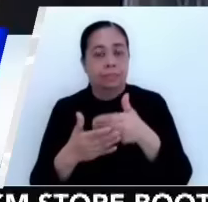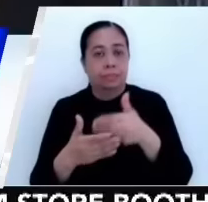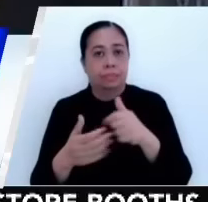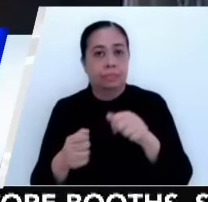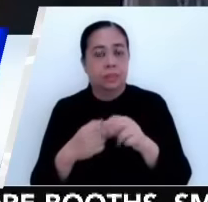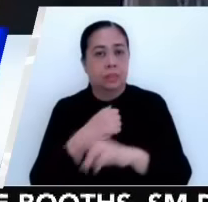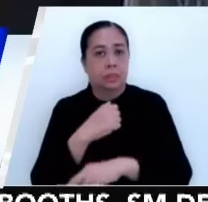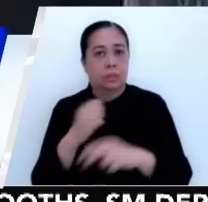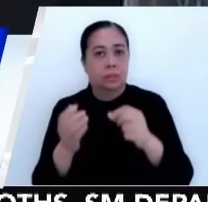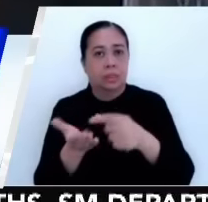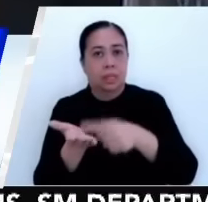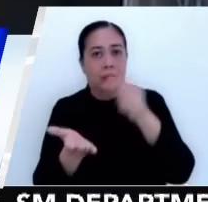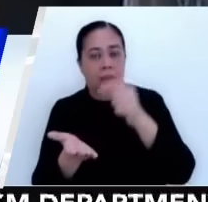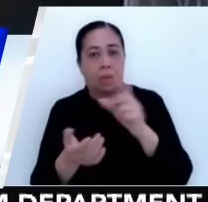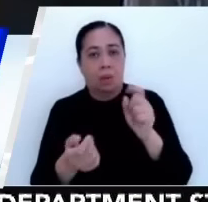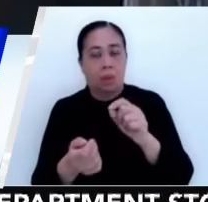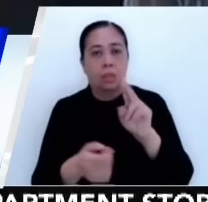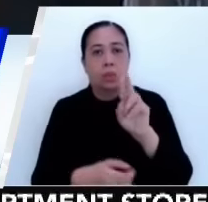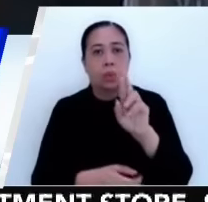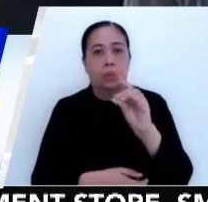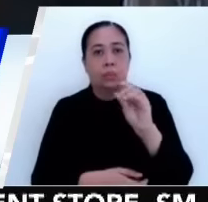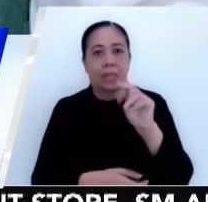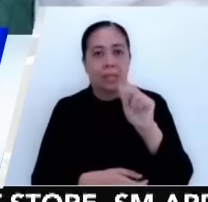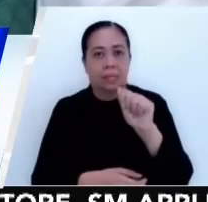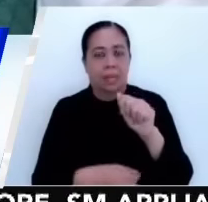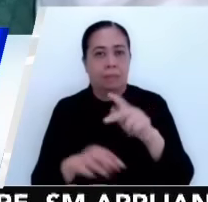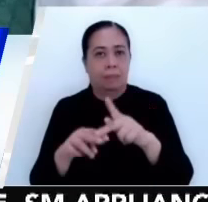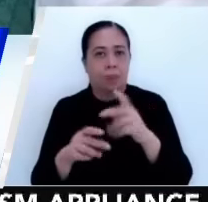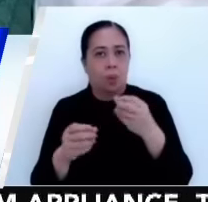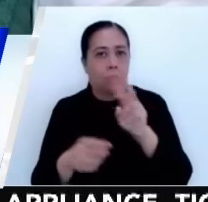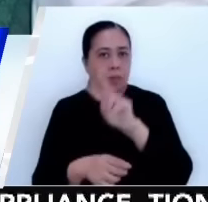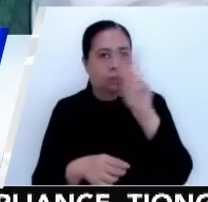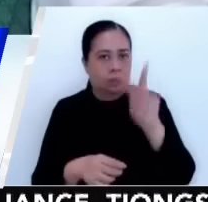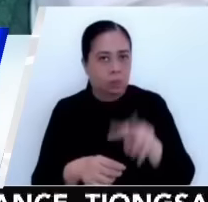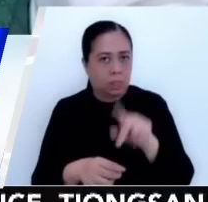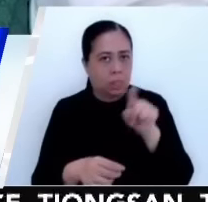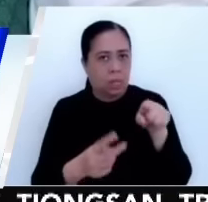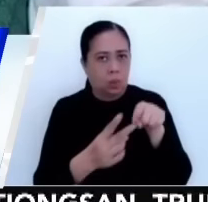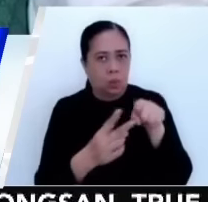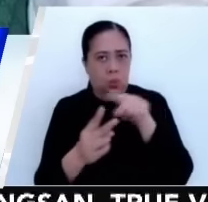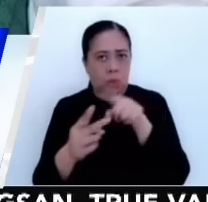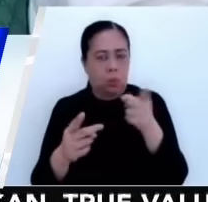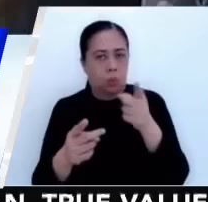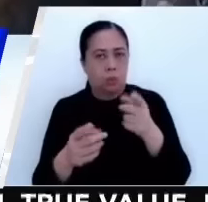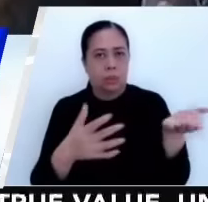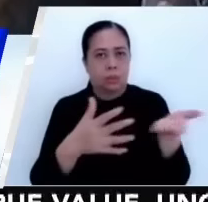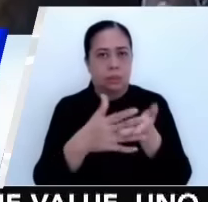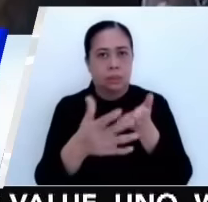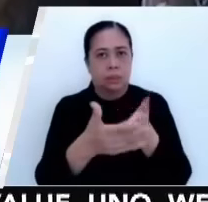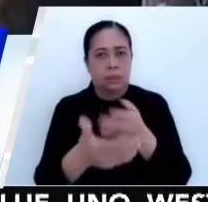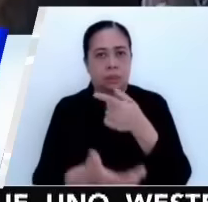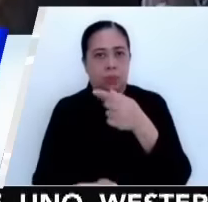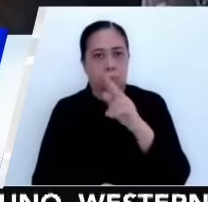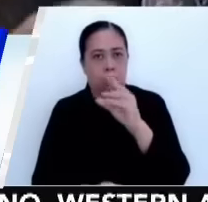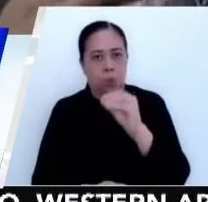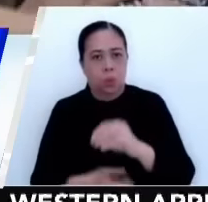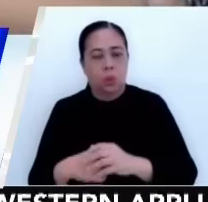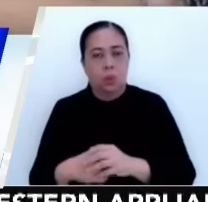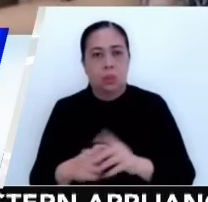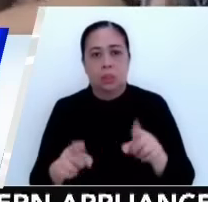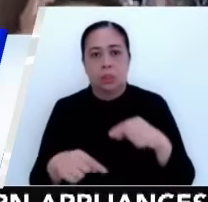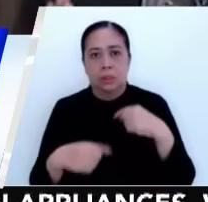Tarlac ay Urdaneta, Pangasinan o kaya'y Valenzuela. Doon lang pwede isampa ang kaso laban kay Guo. Since the name